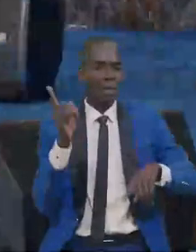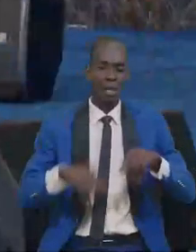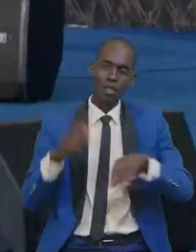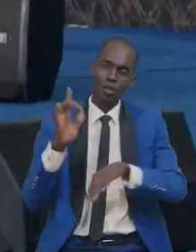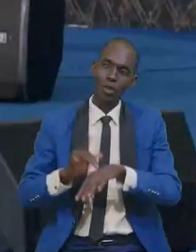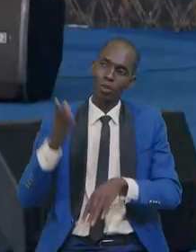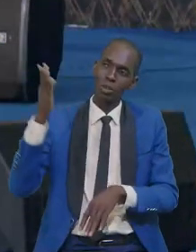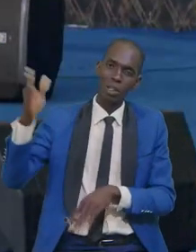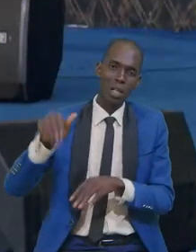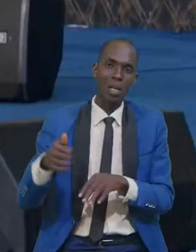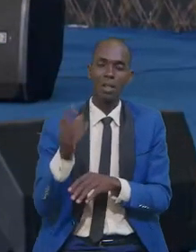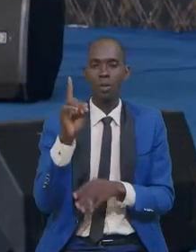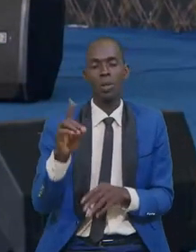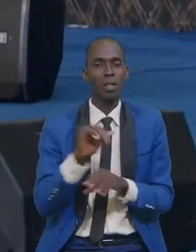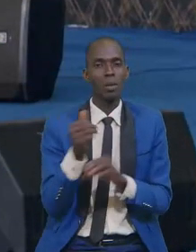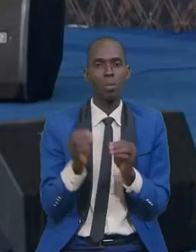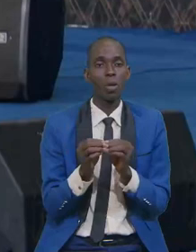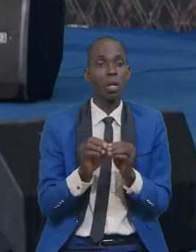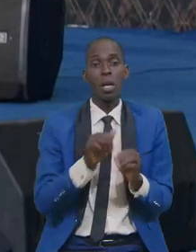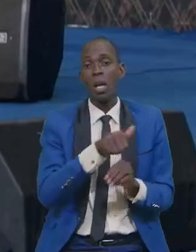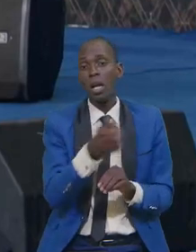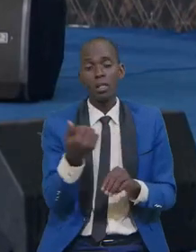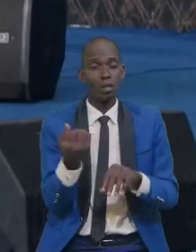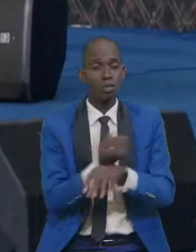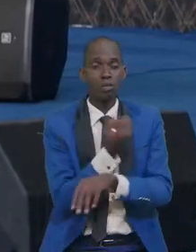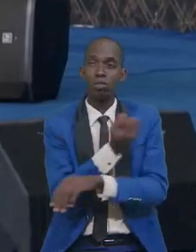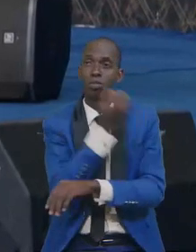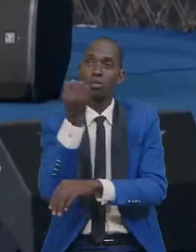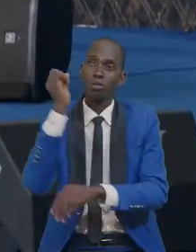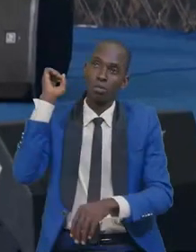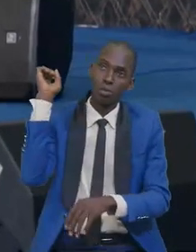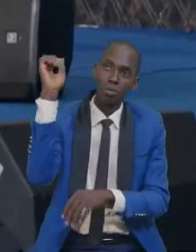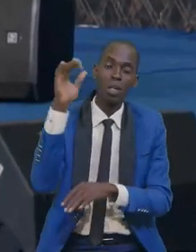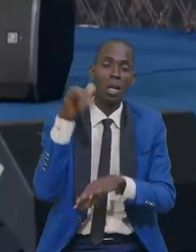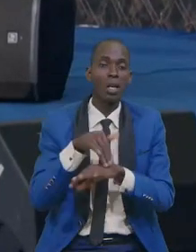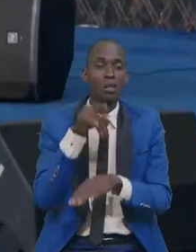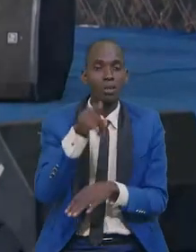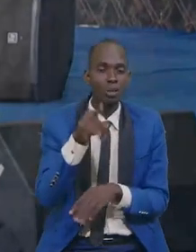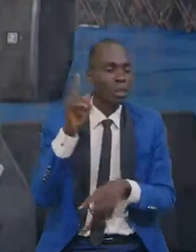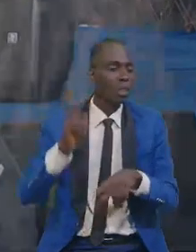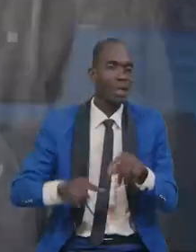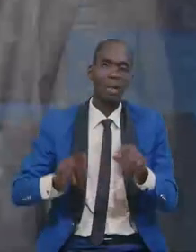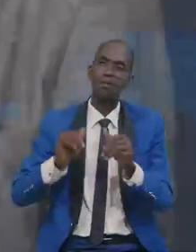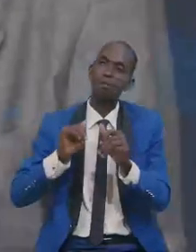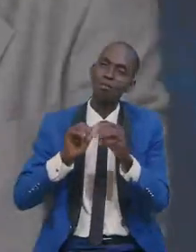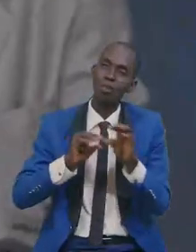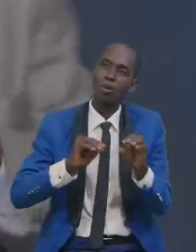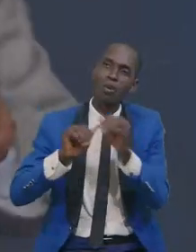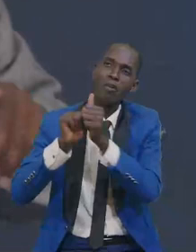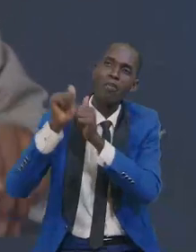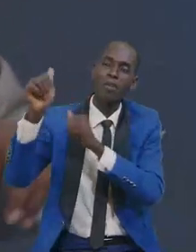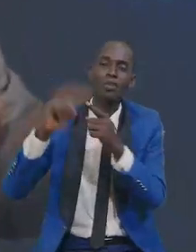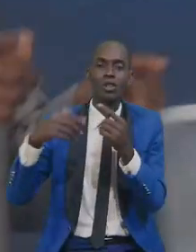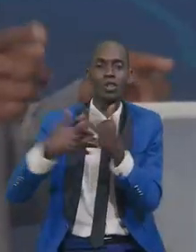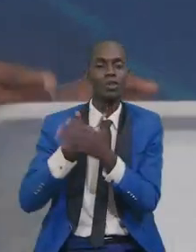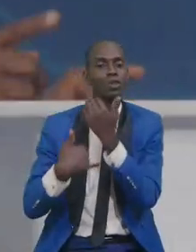toucher. Toute pierre qui te lance va atterrir dans son environnement. Il ne peut pas atteindre le pays